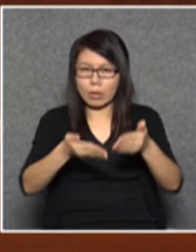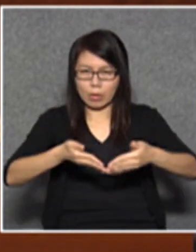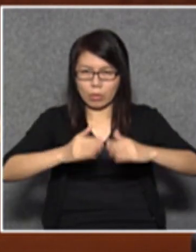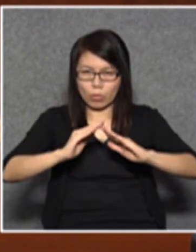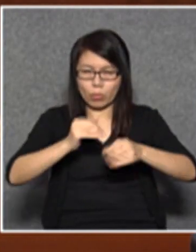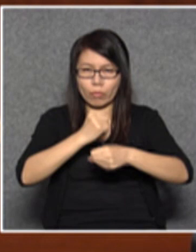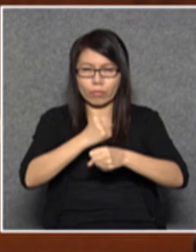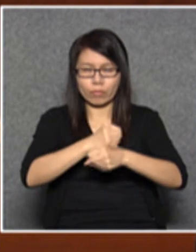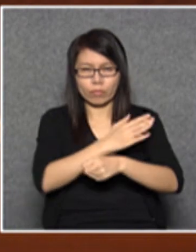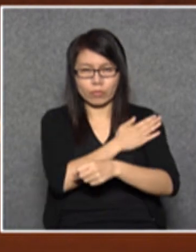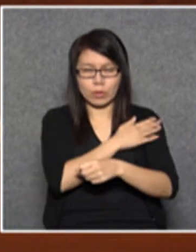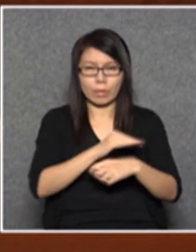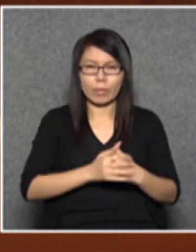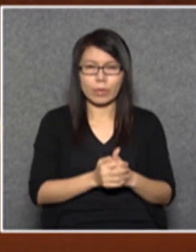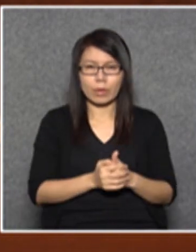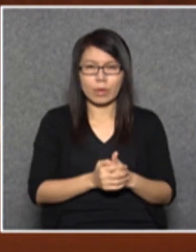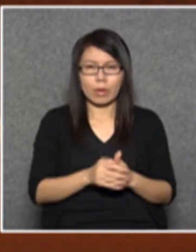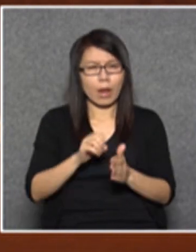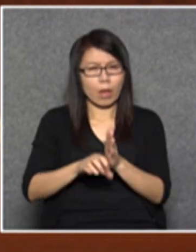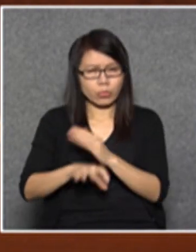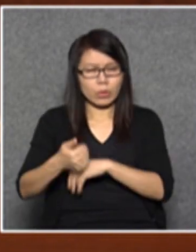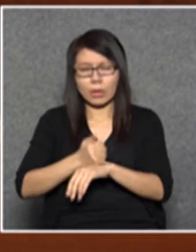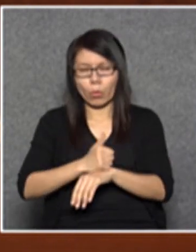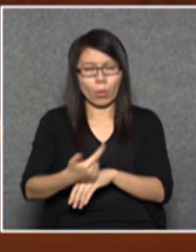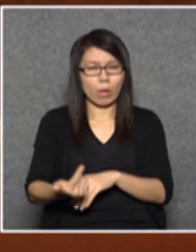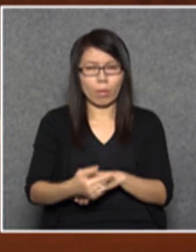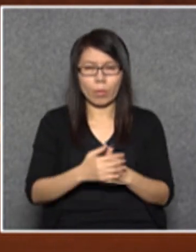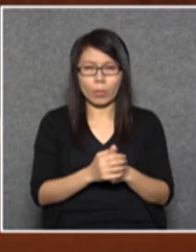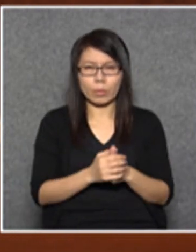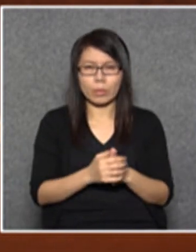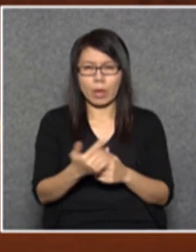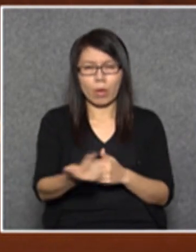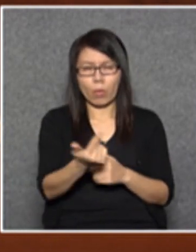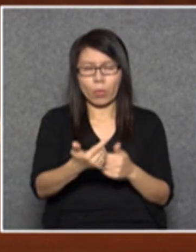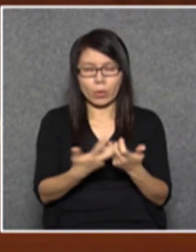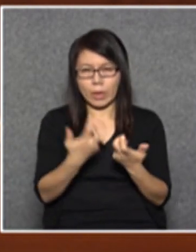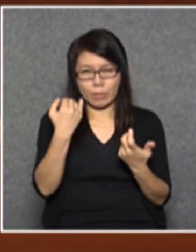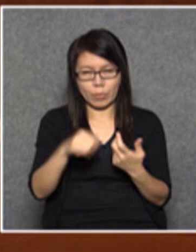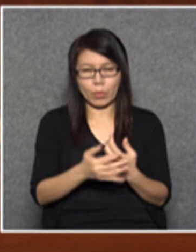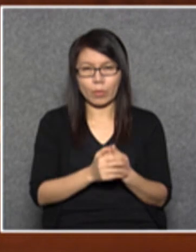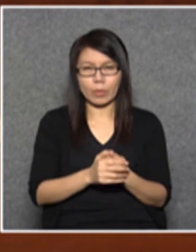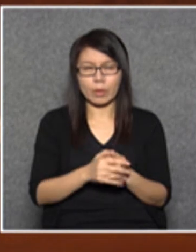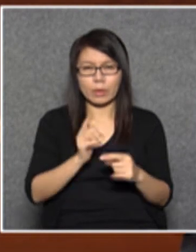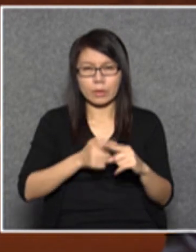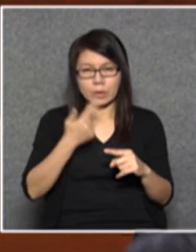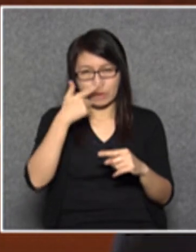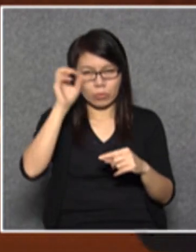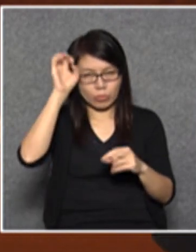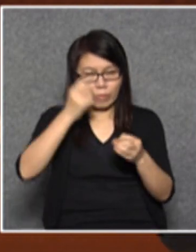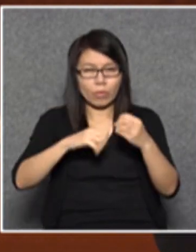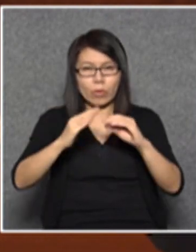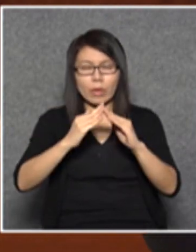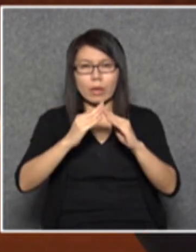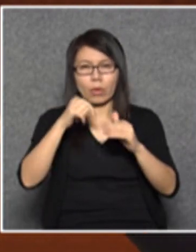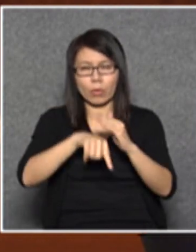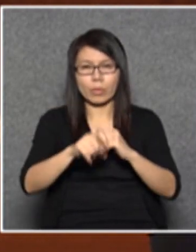作，我們失了的機會多不勝數。事實上，我們在創新及科技裡面現在各